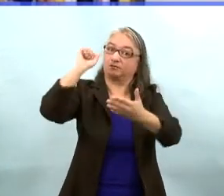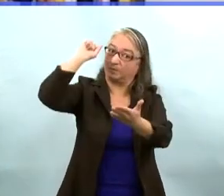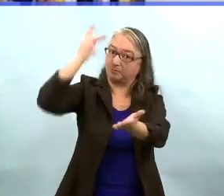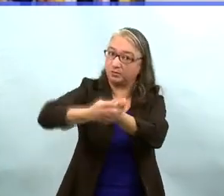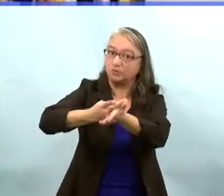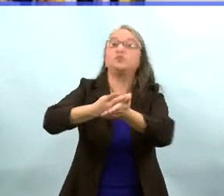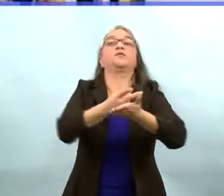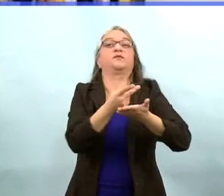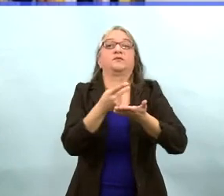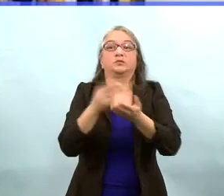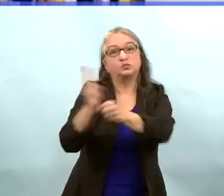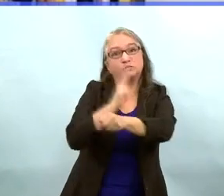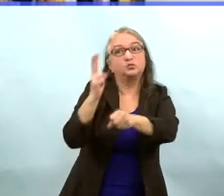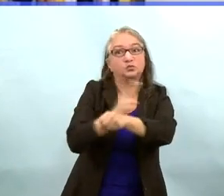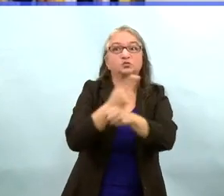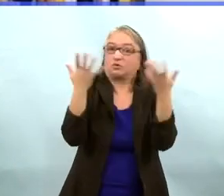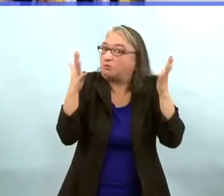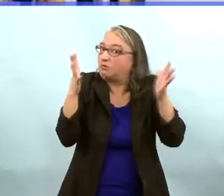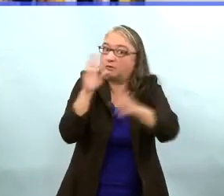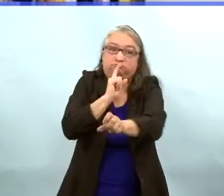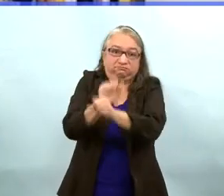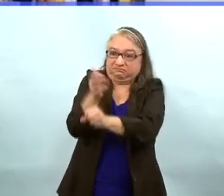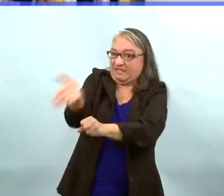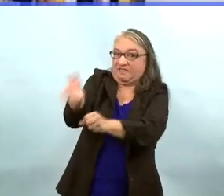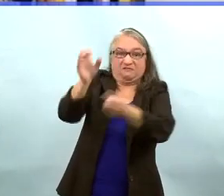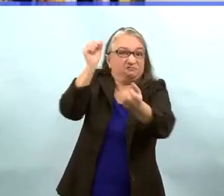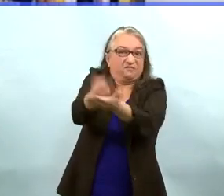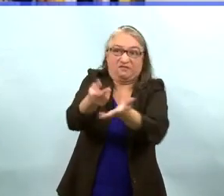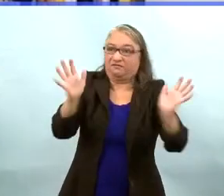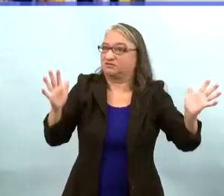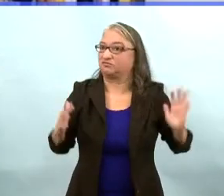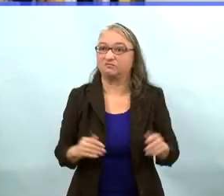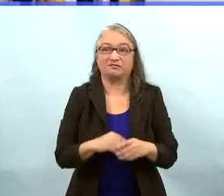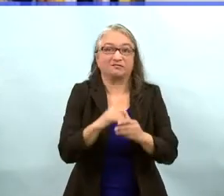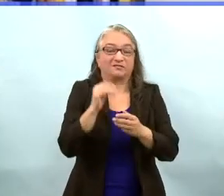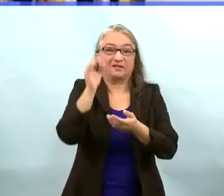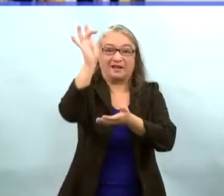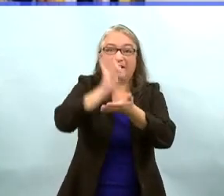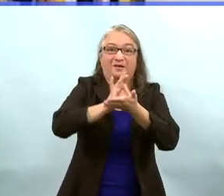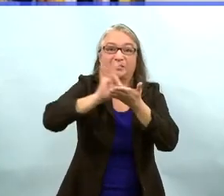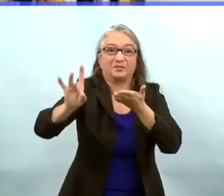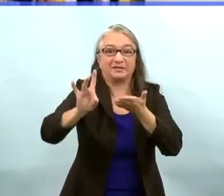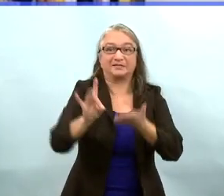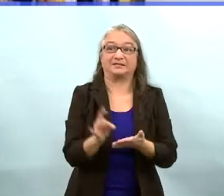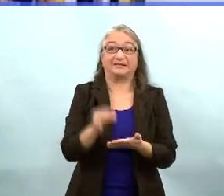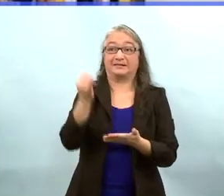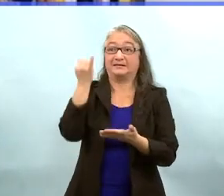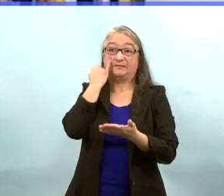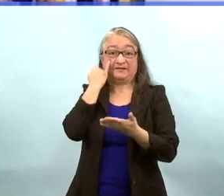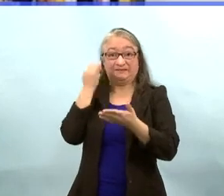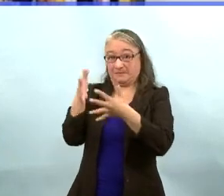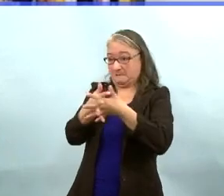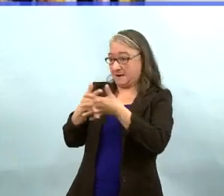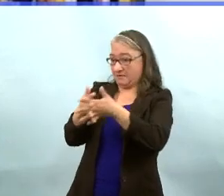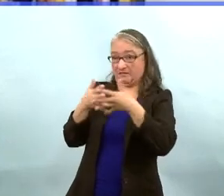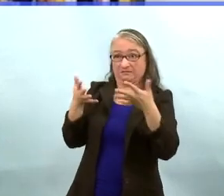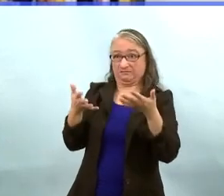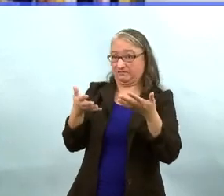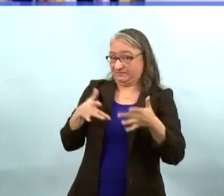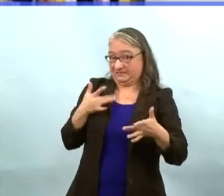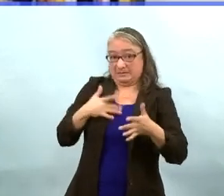compte des résultats que l'on observera là pour voir si, par exemple, il faut changer l'intervalle de 8 semaines ou non. Je